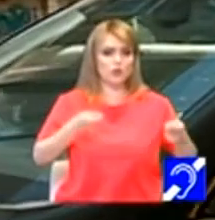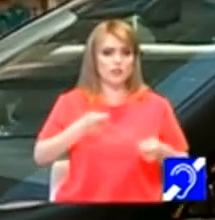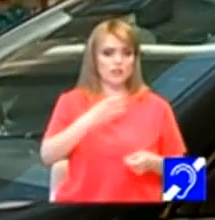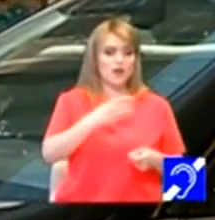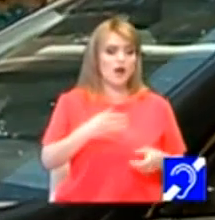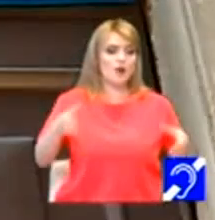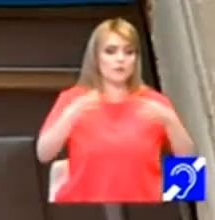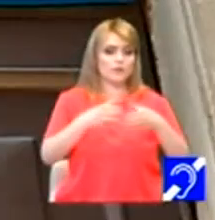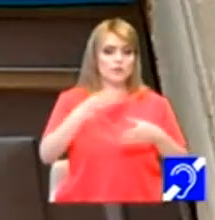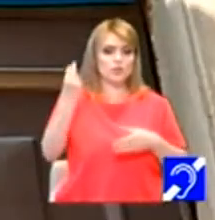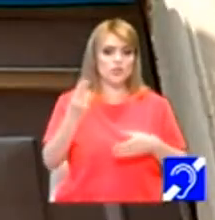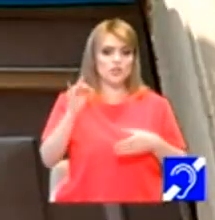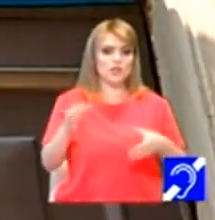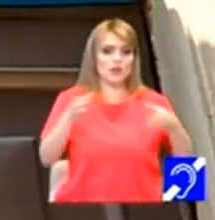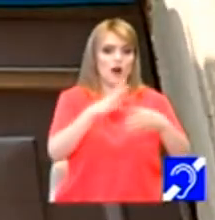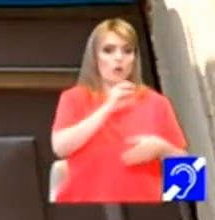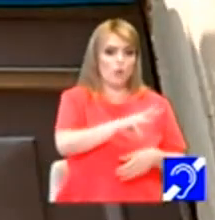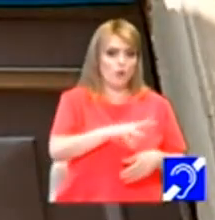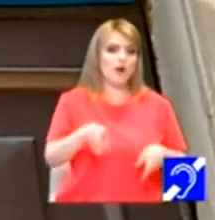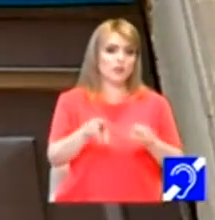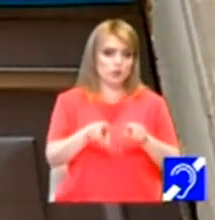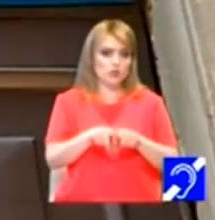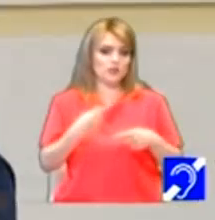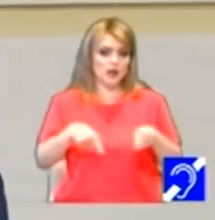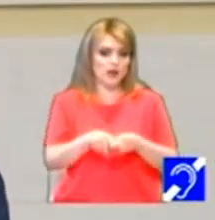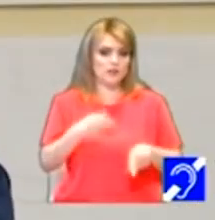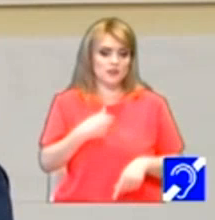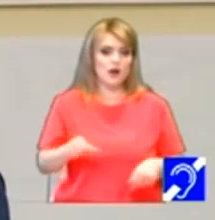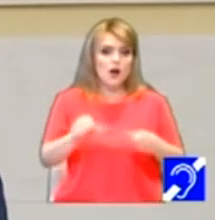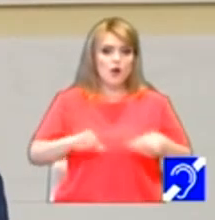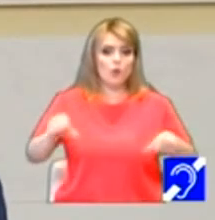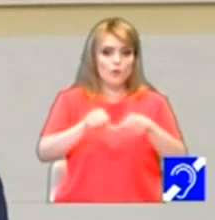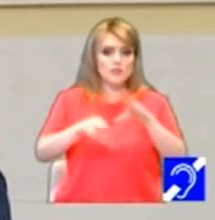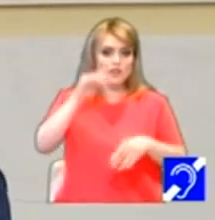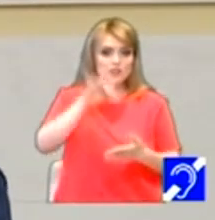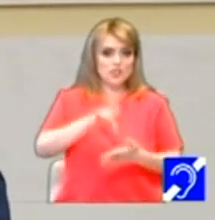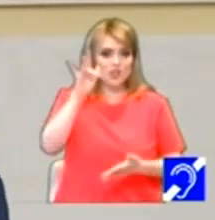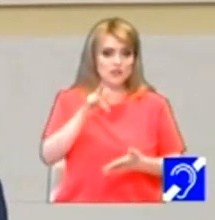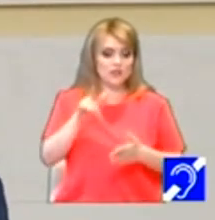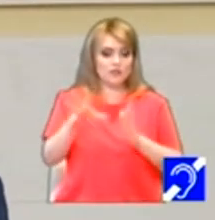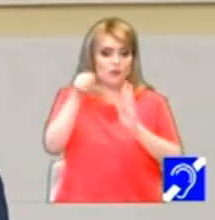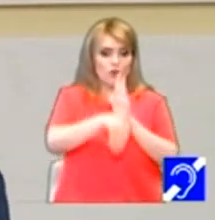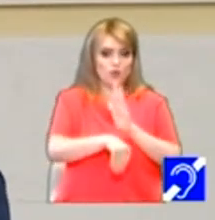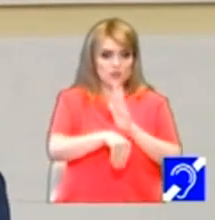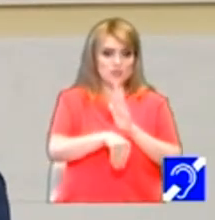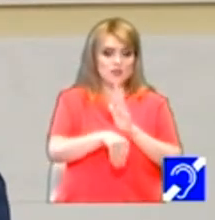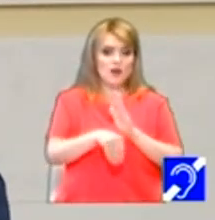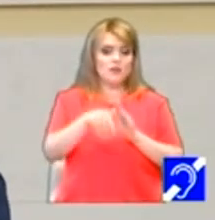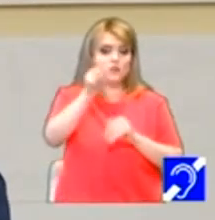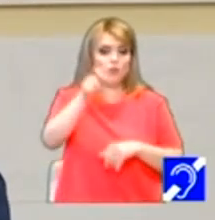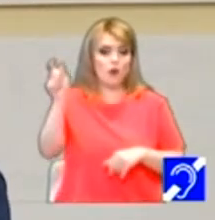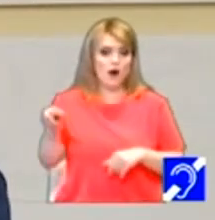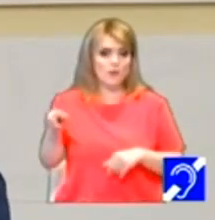PSRM acum și-au delegat membrii la Comisia Electorală Centrală. Comisia Electorală Centrală este formată din